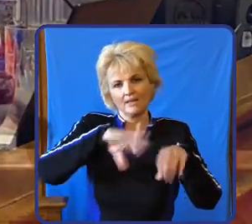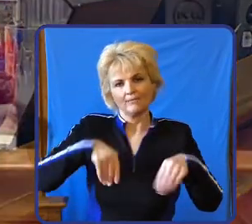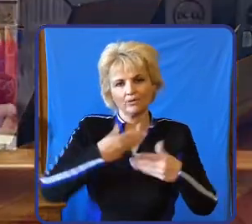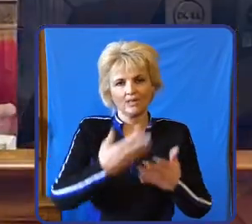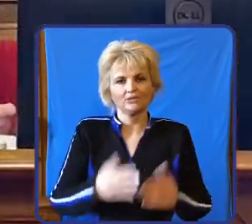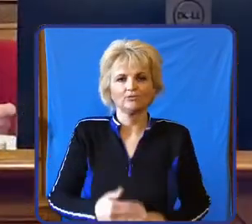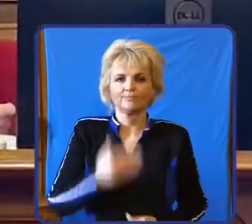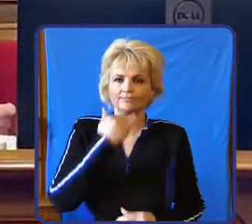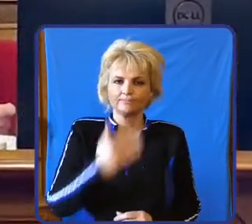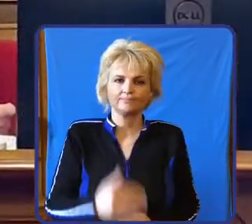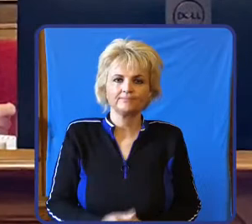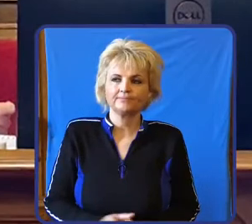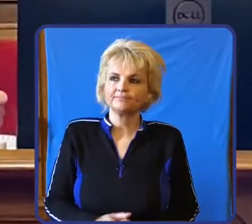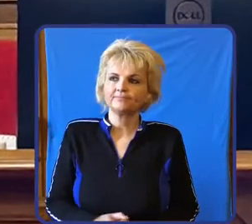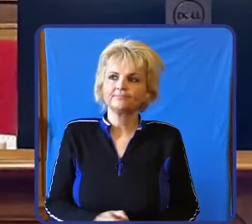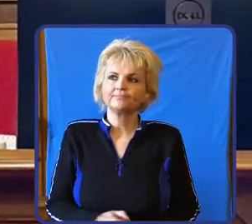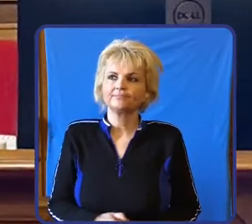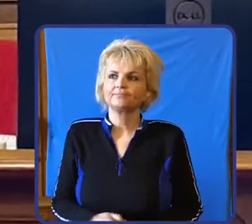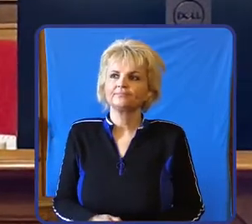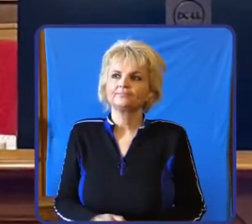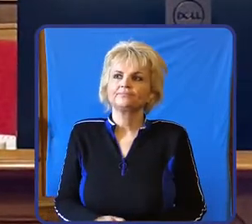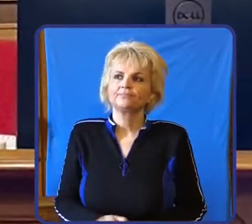elfogadásra. Köszönöm.